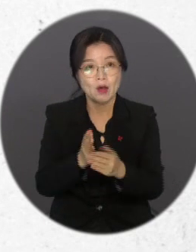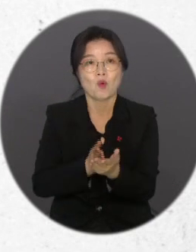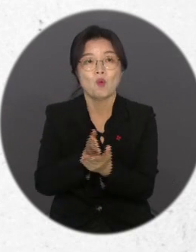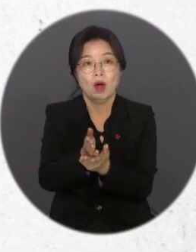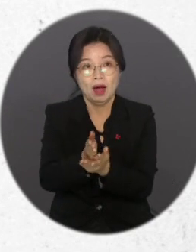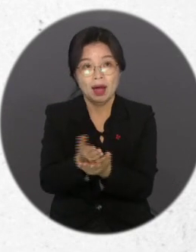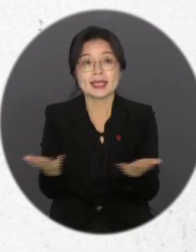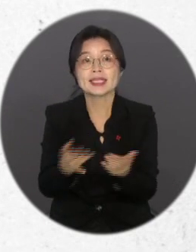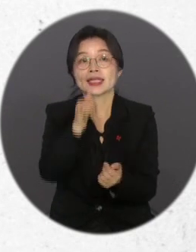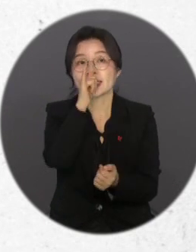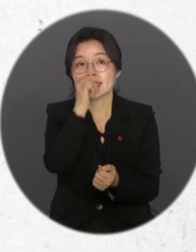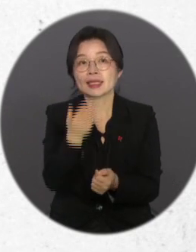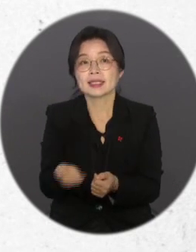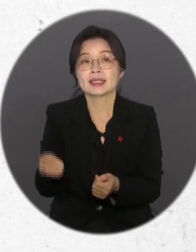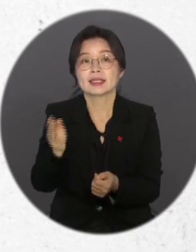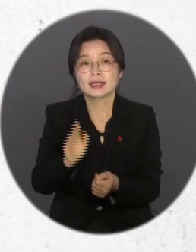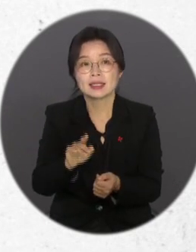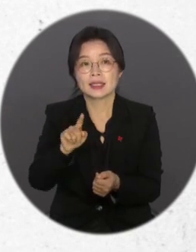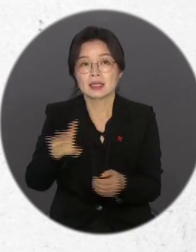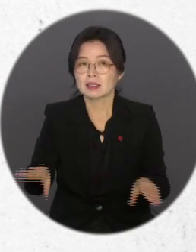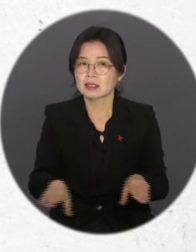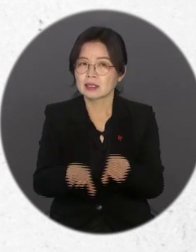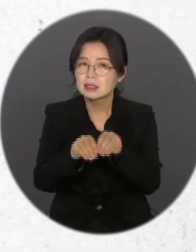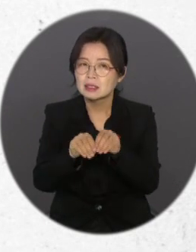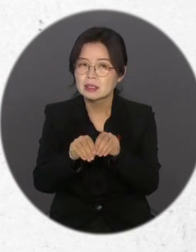안전적인 그 현장점검이나 팀인 것은